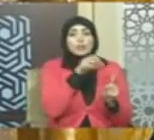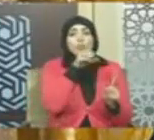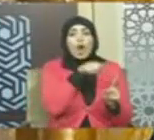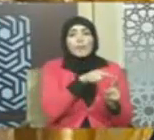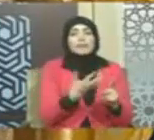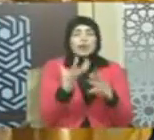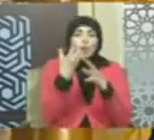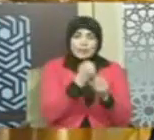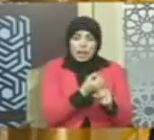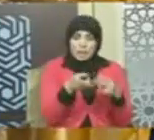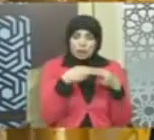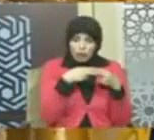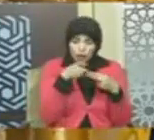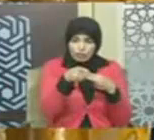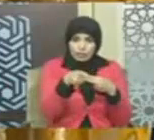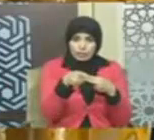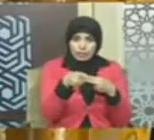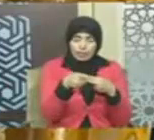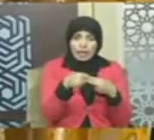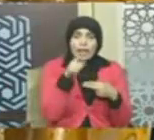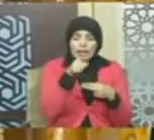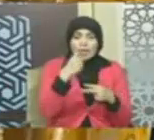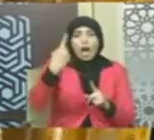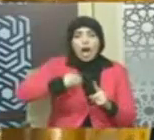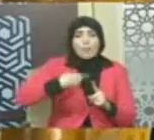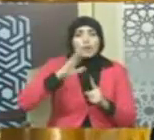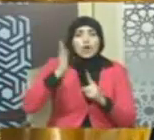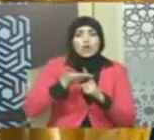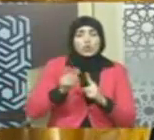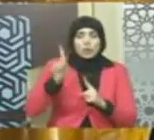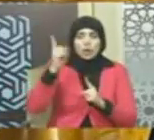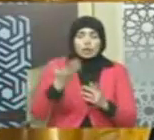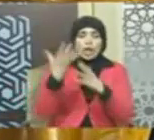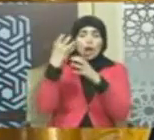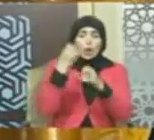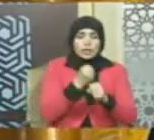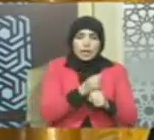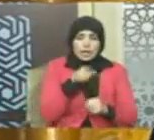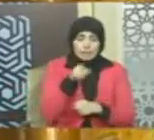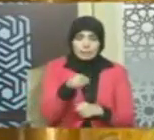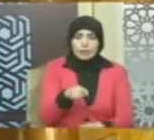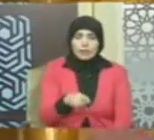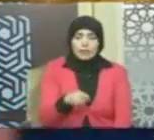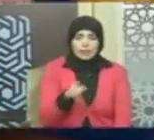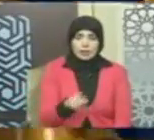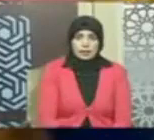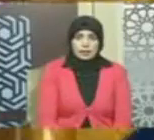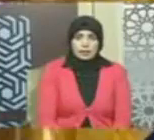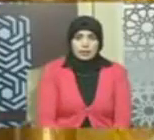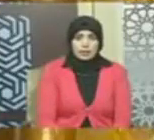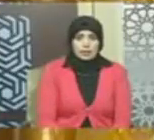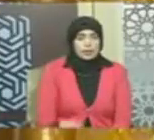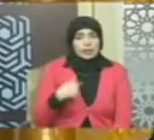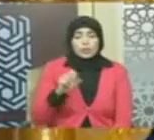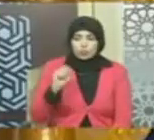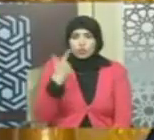أترداني رسول الله صلى الله عليه وسلم؟ ادفعوني إليه